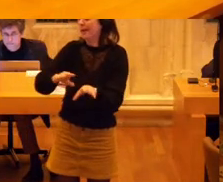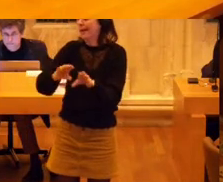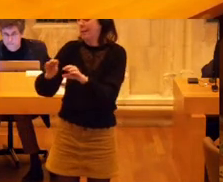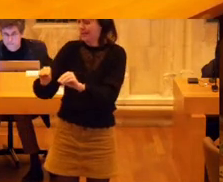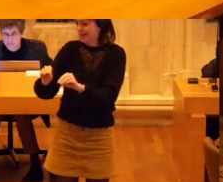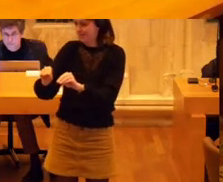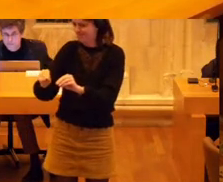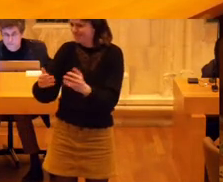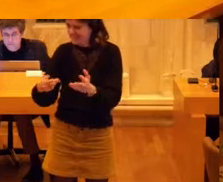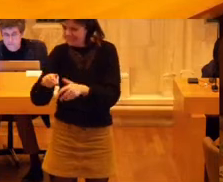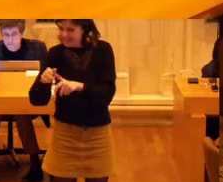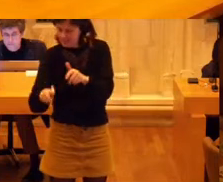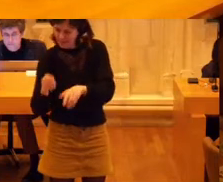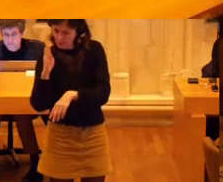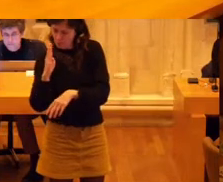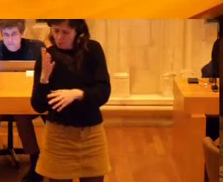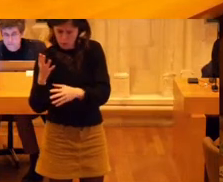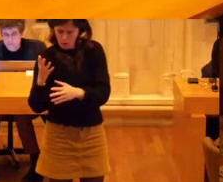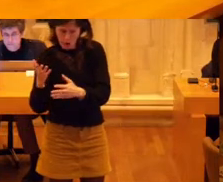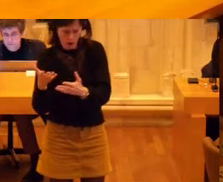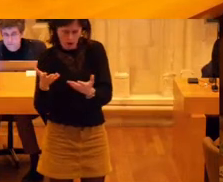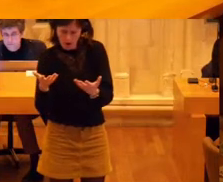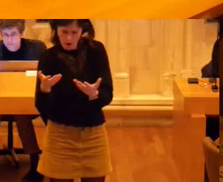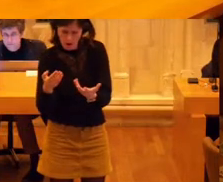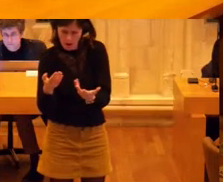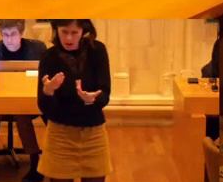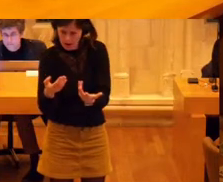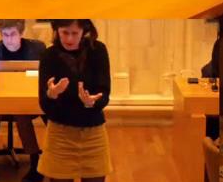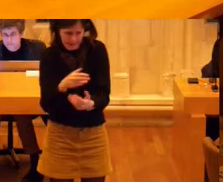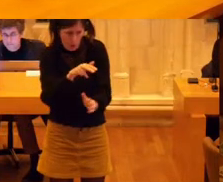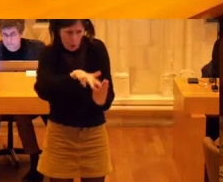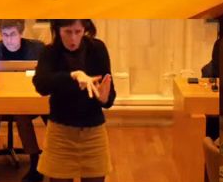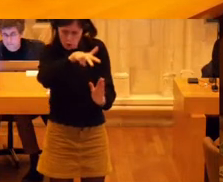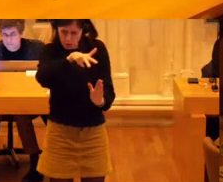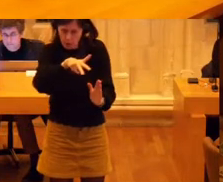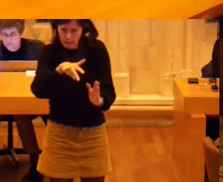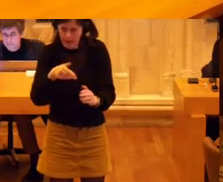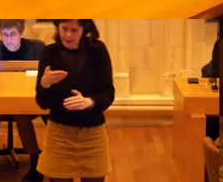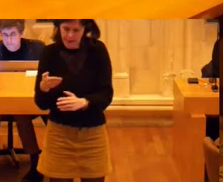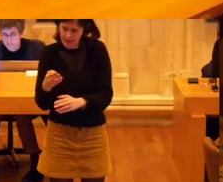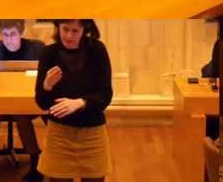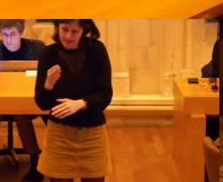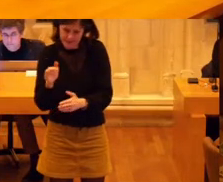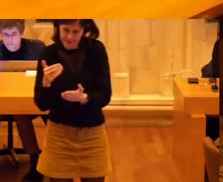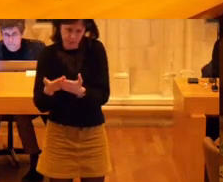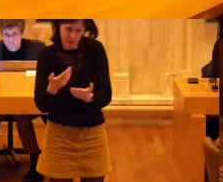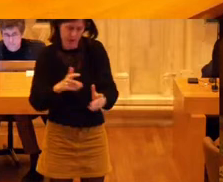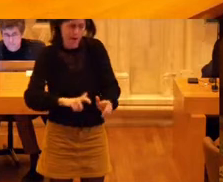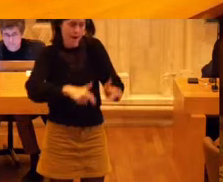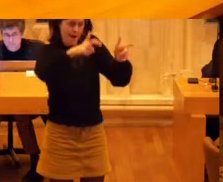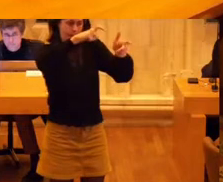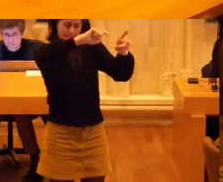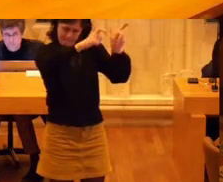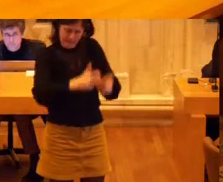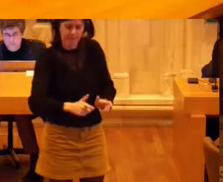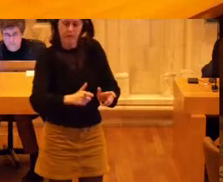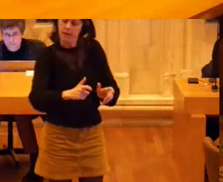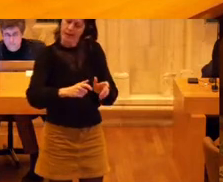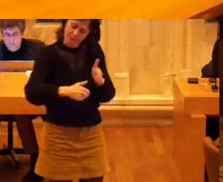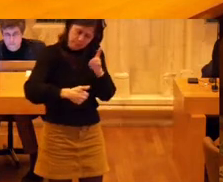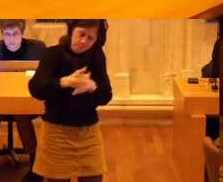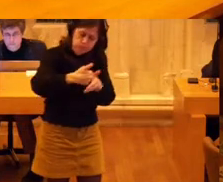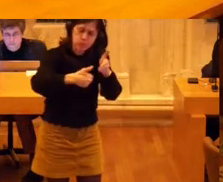reloger des personnes, a besoin de construire ces logements, d'où le déclassement et d'où la vente qui s'opérera